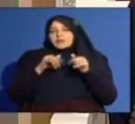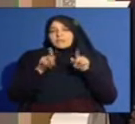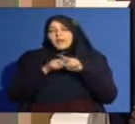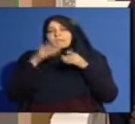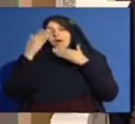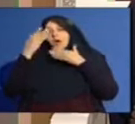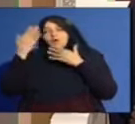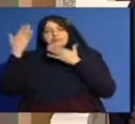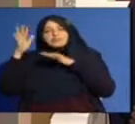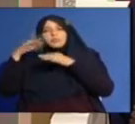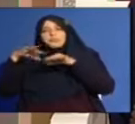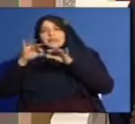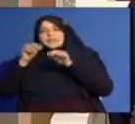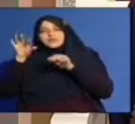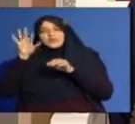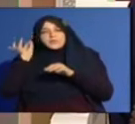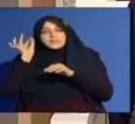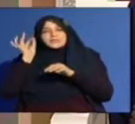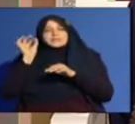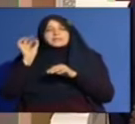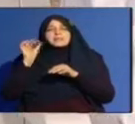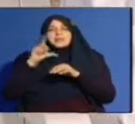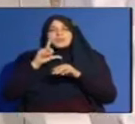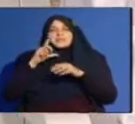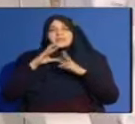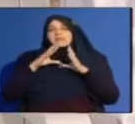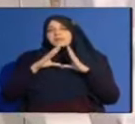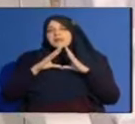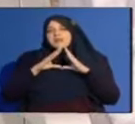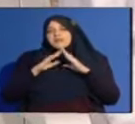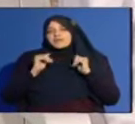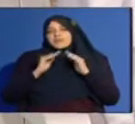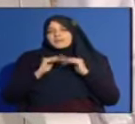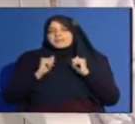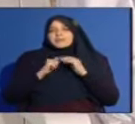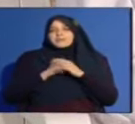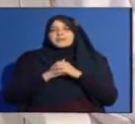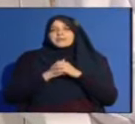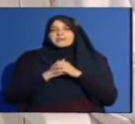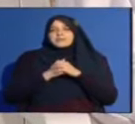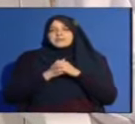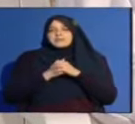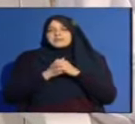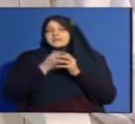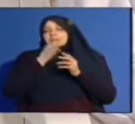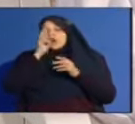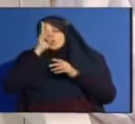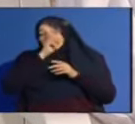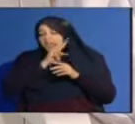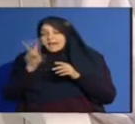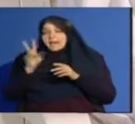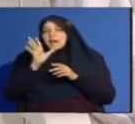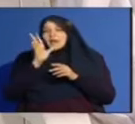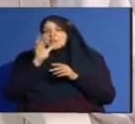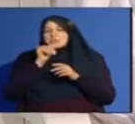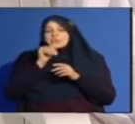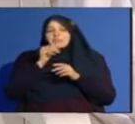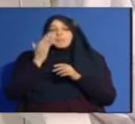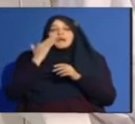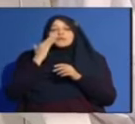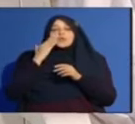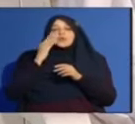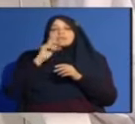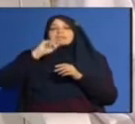تصدر أحكام في محاكم أجنبية. نعم. ثم يؤتى بها مباشرة وتطبق في في البلد الأم. نعم.